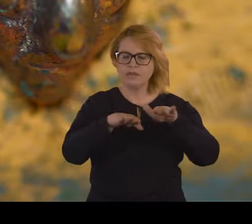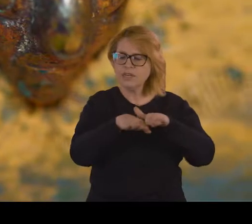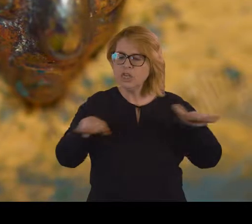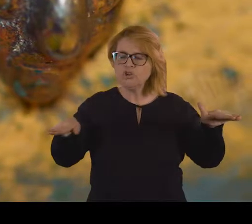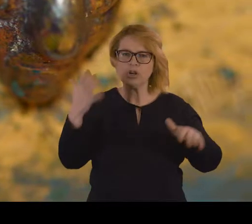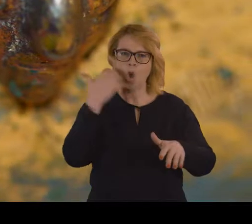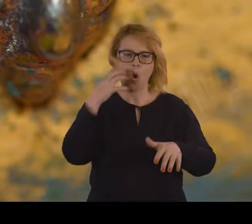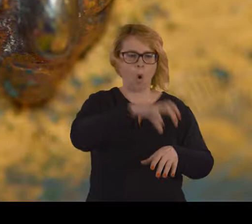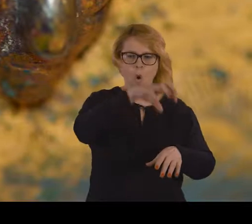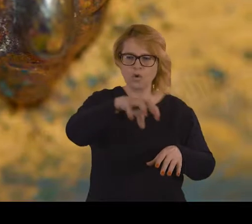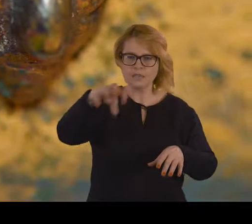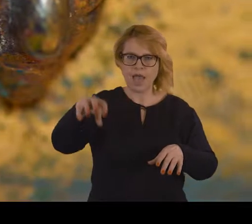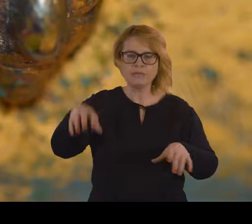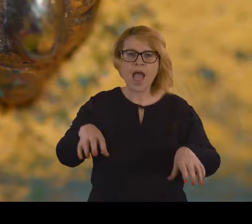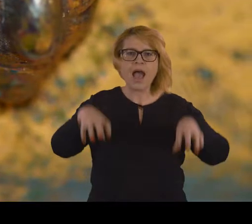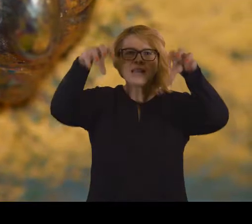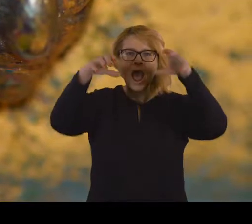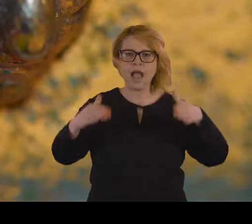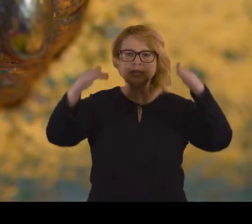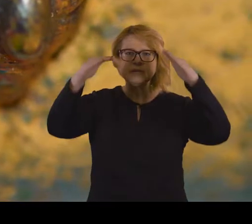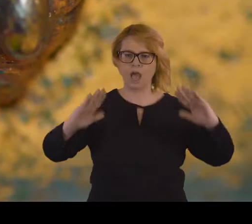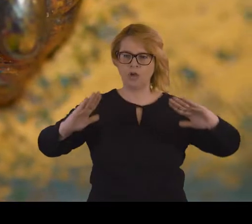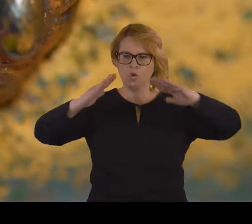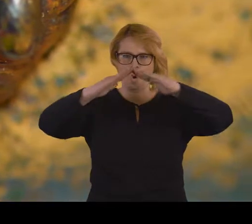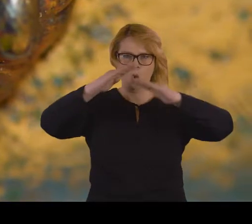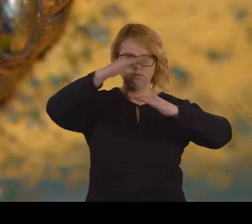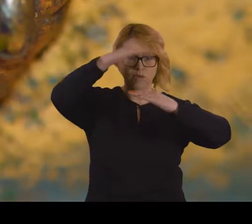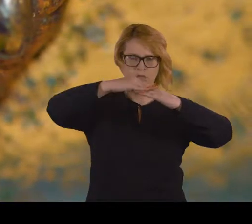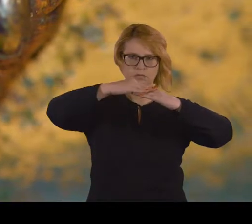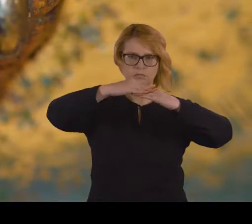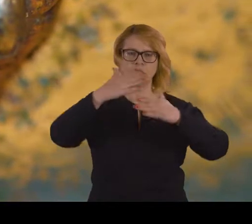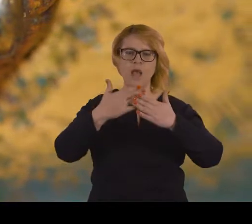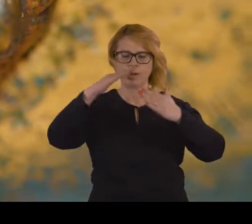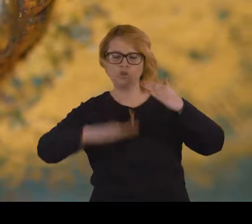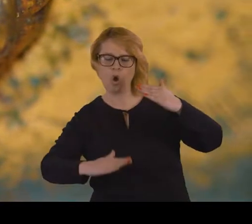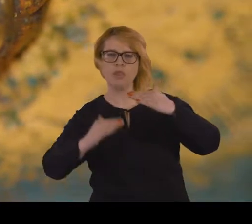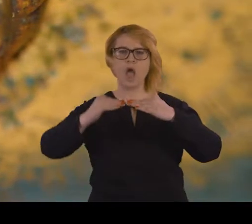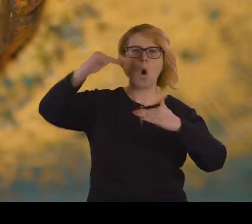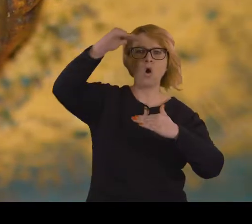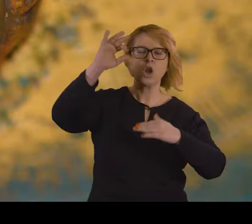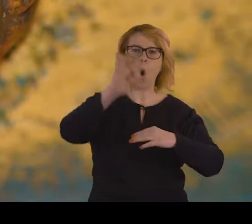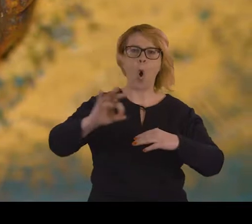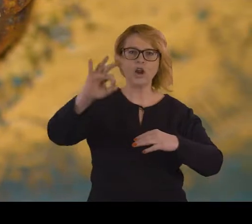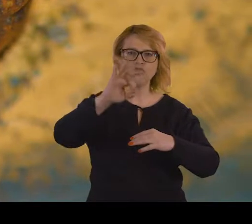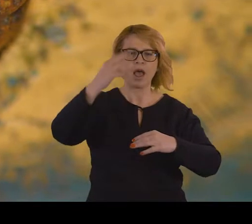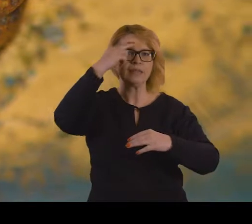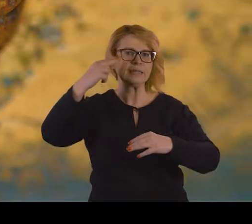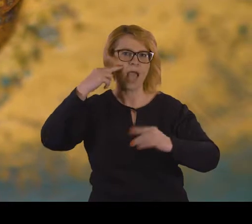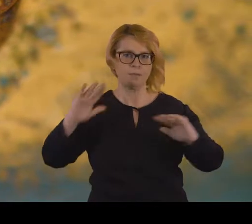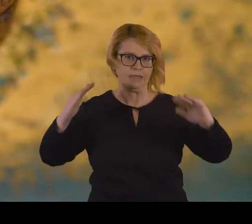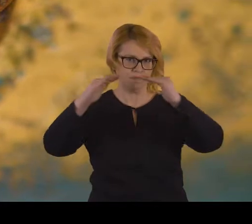nížinné osady a opevnené hradiská na vrcholoch kopcov, ako napríklad v Dolných a Horných Orešanoch na Slepom